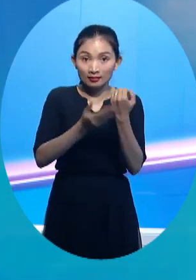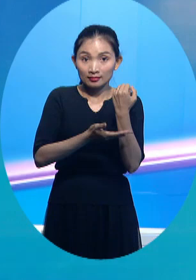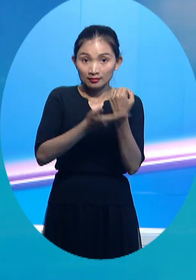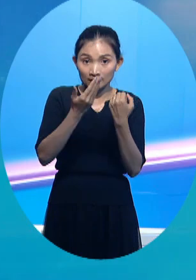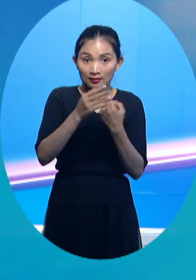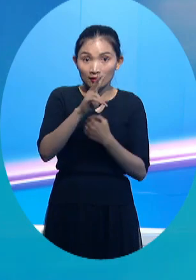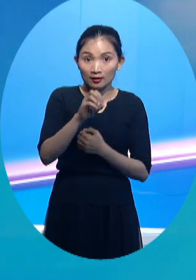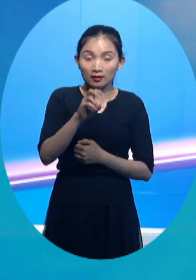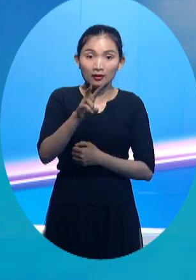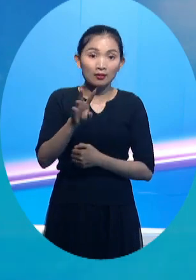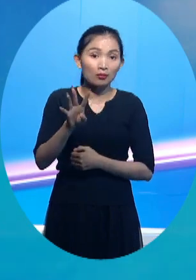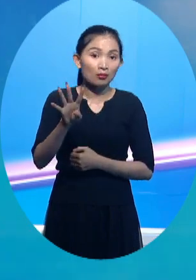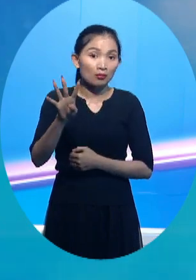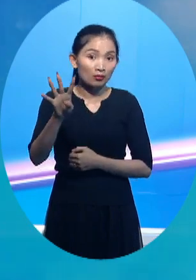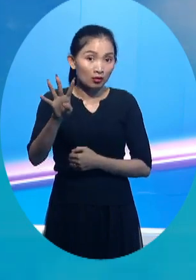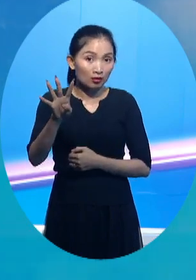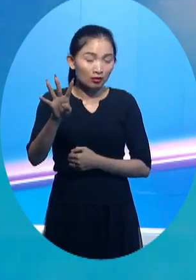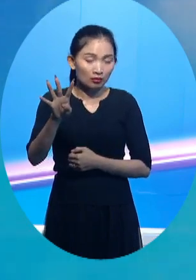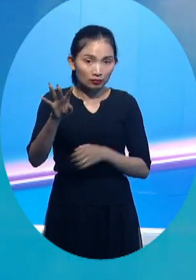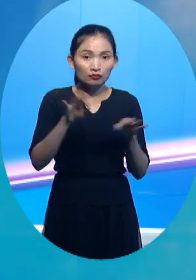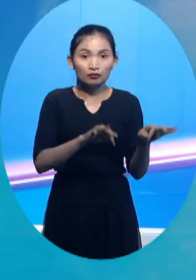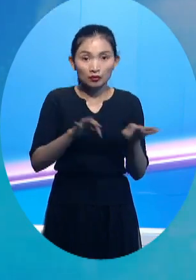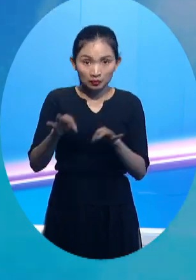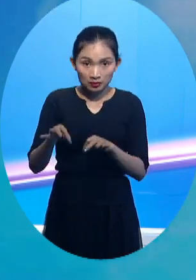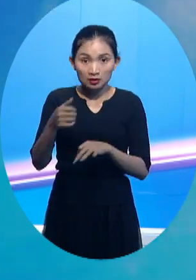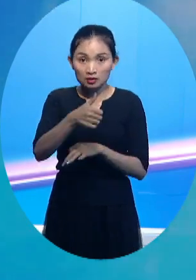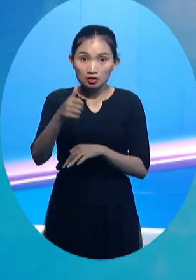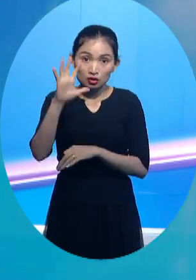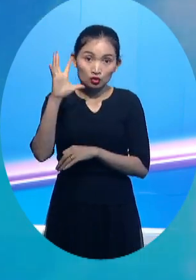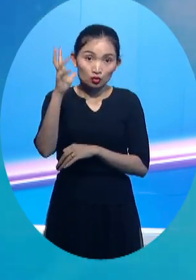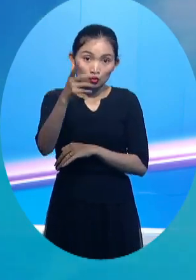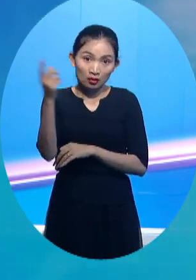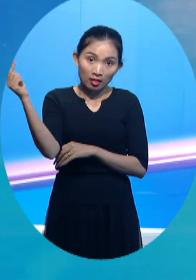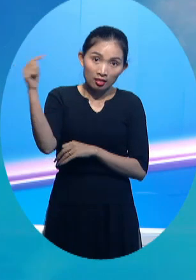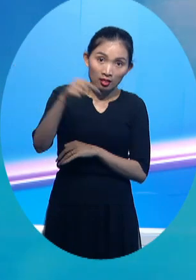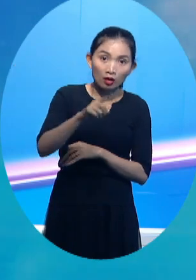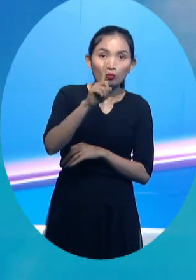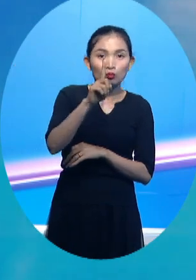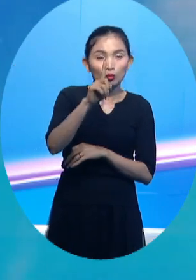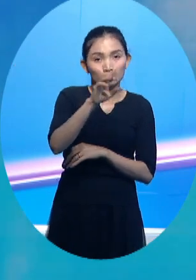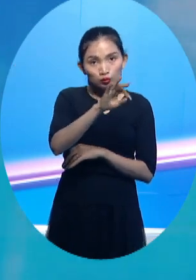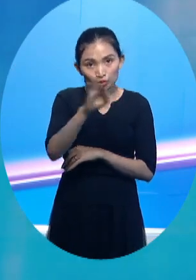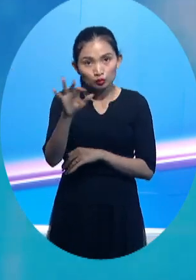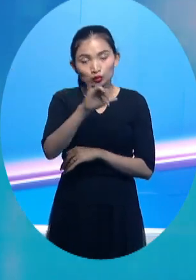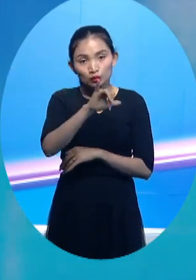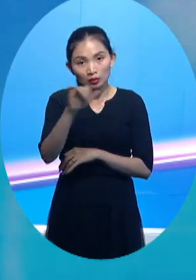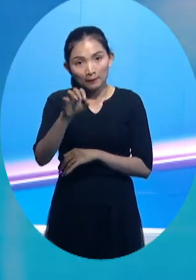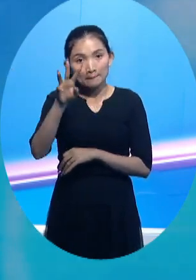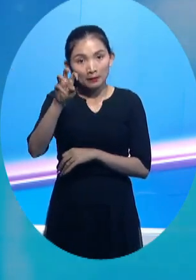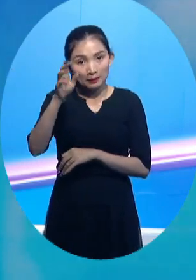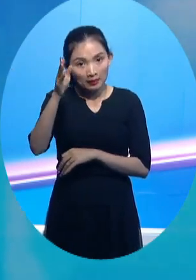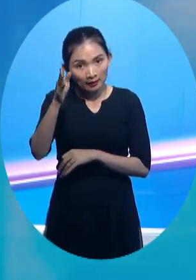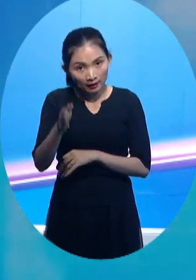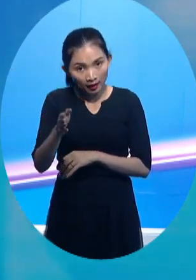quan tại các khu điểm du lịch vui chơi giải trí tại thành phố Hồ Chí Minh ước khoảng 150.000 lượt tăng 3,1 ph so với cùng kỳ